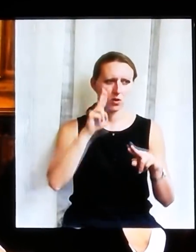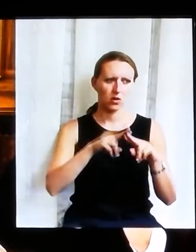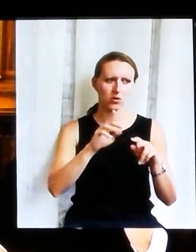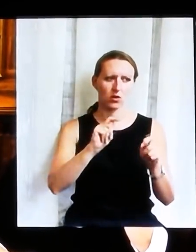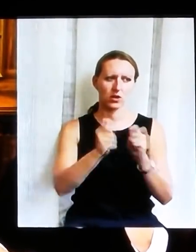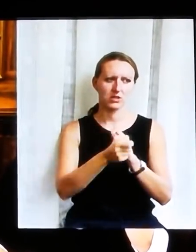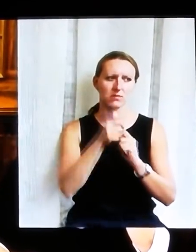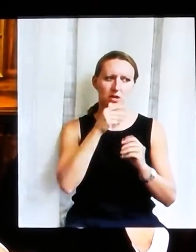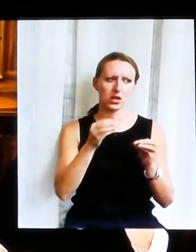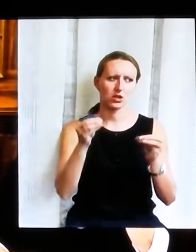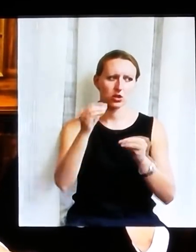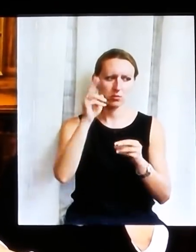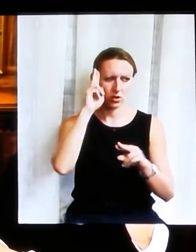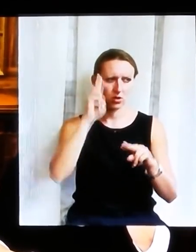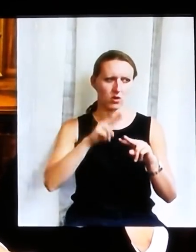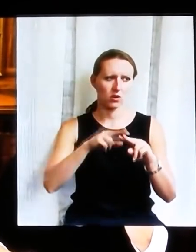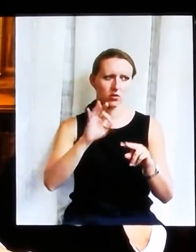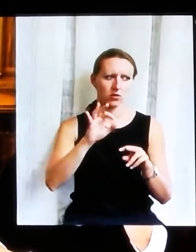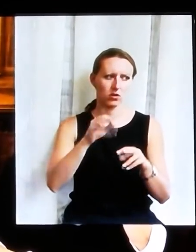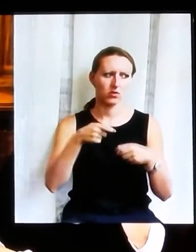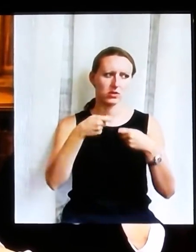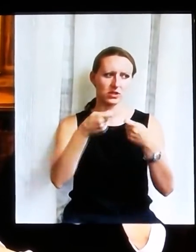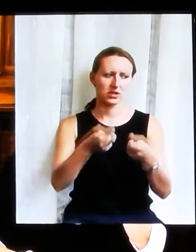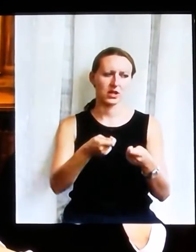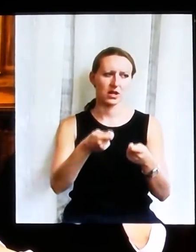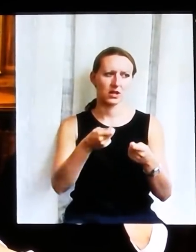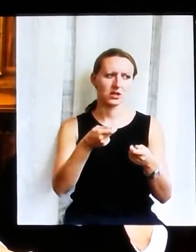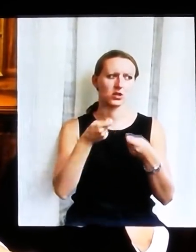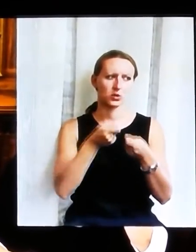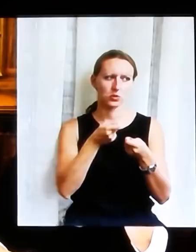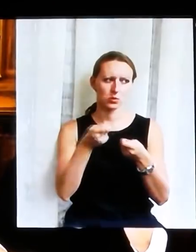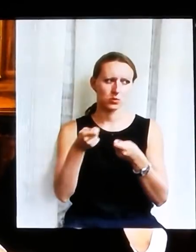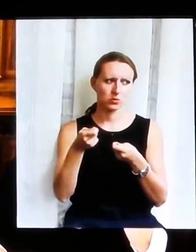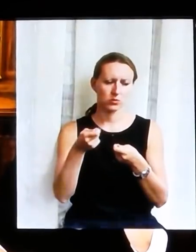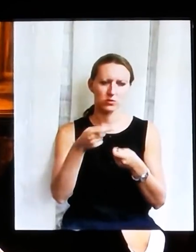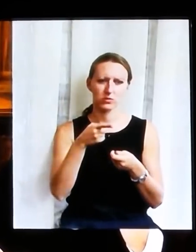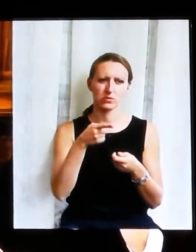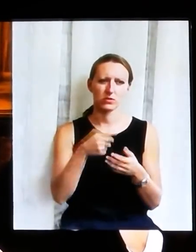o izmjeni i dopuni. Odluke o načinu pružanja javne usluge